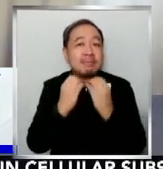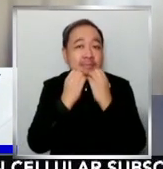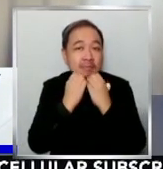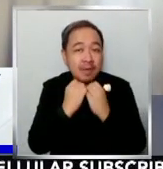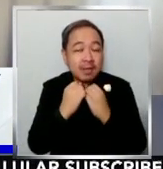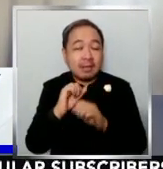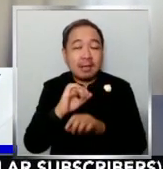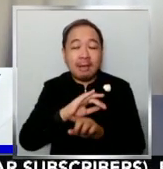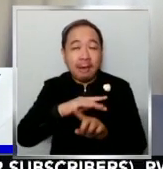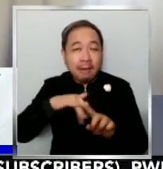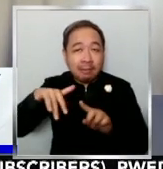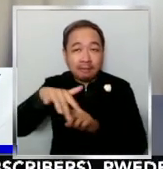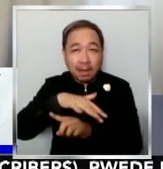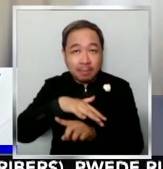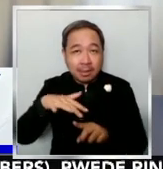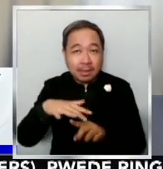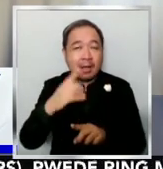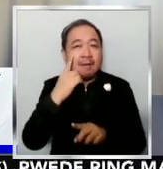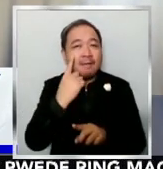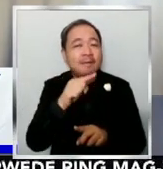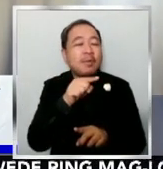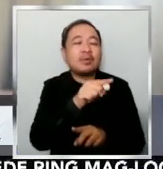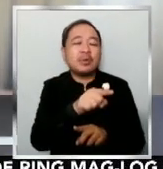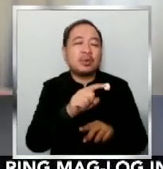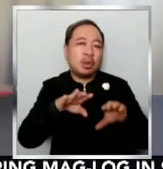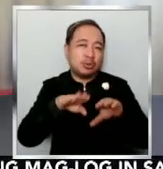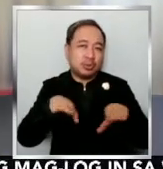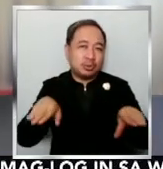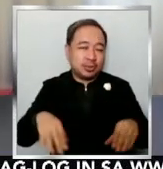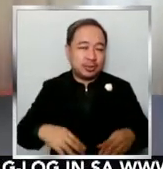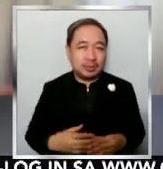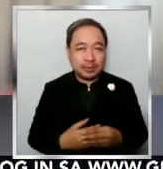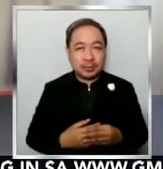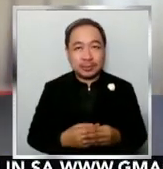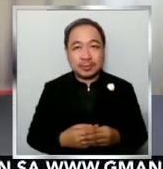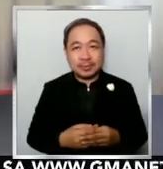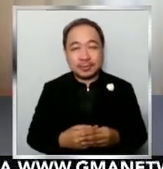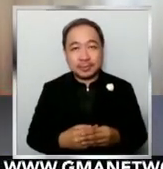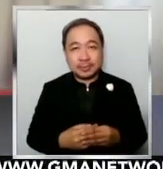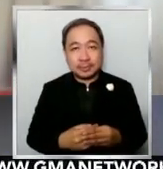for our children. Chino Trinidad Akututok, 24 Oras.